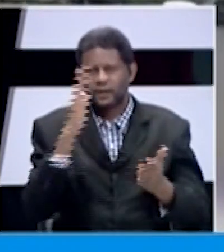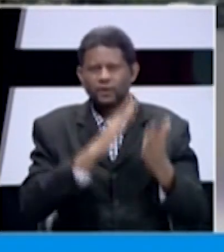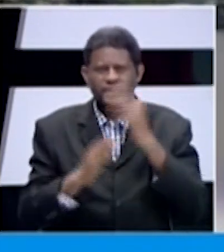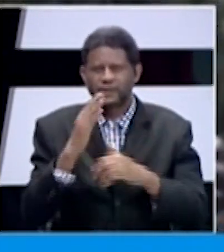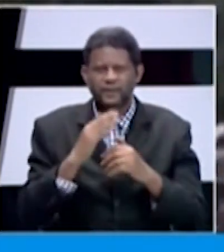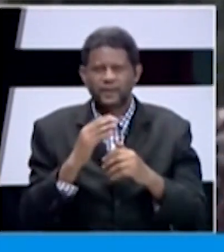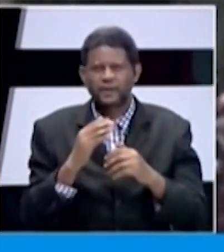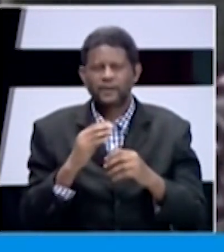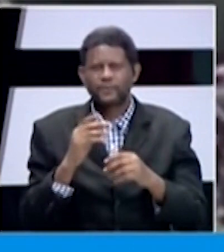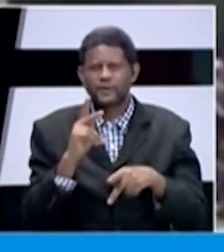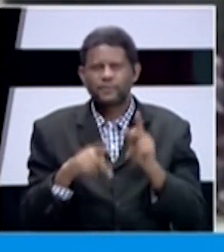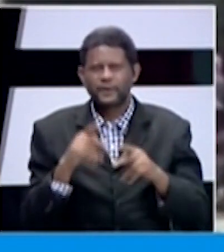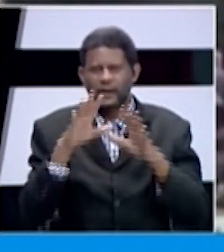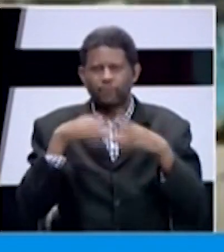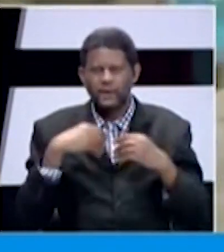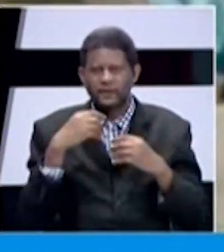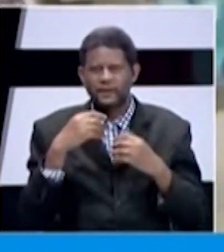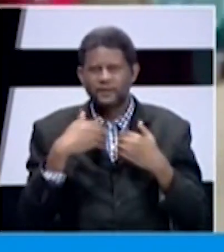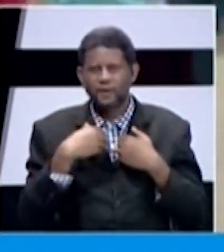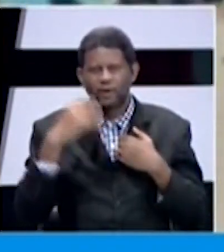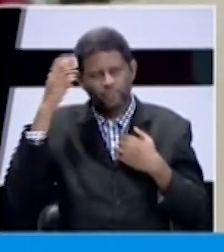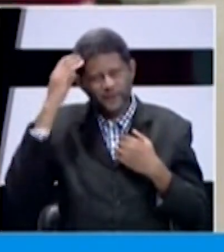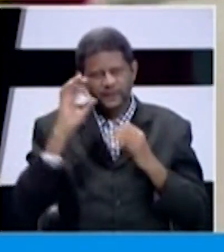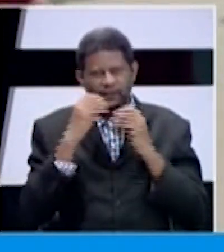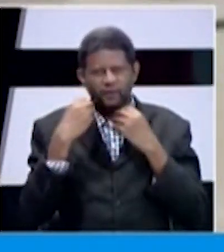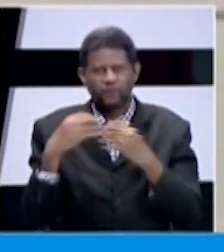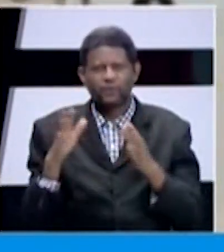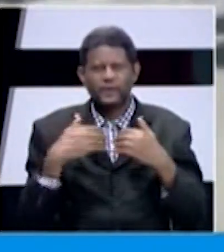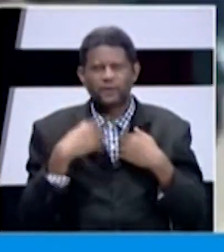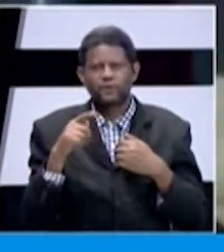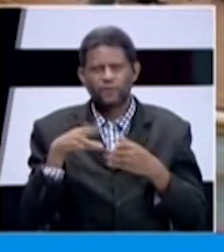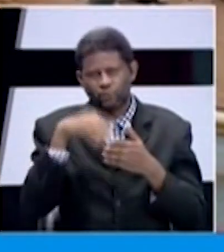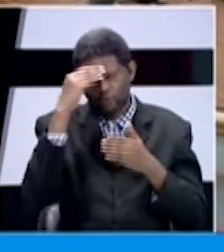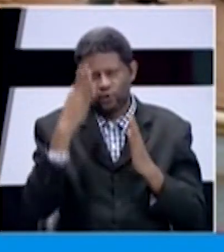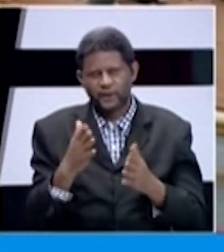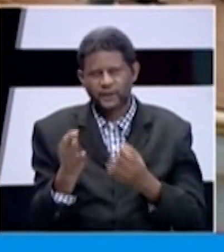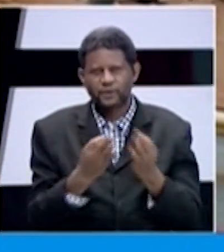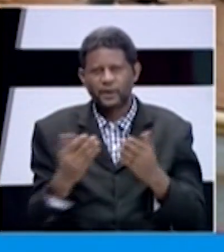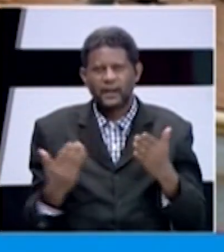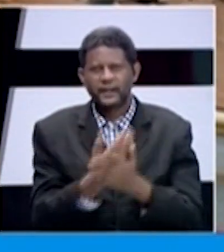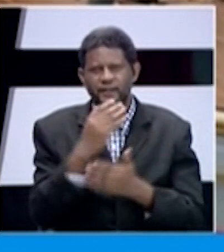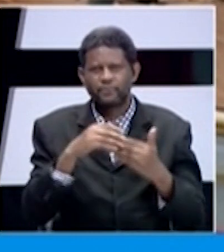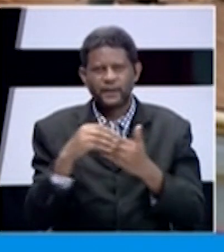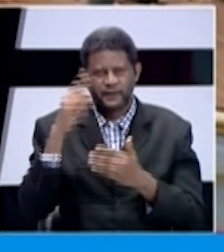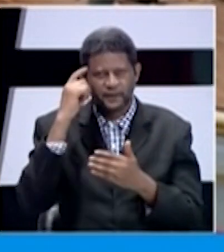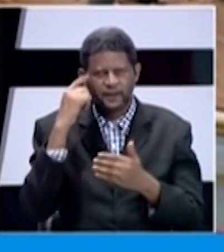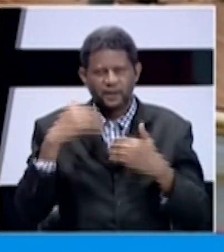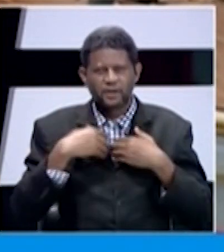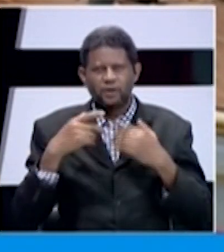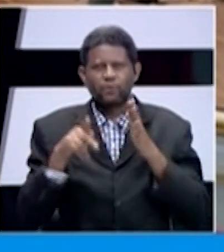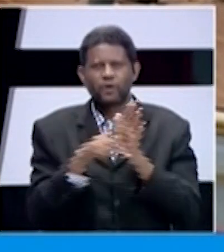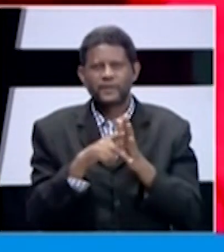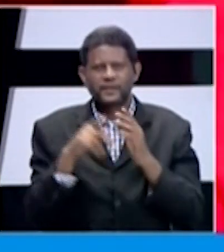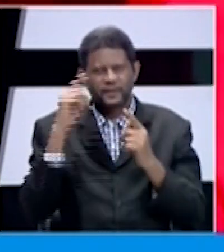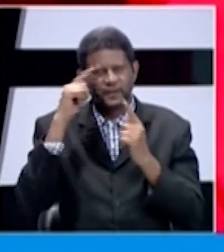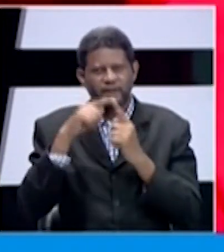حیلو بهزب تقبال نزلو منگست تساینو کمزلو اتو مهرات ابریوم حدش مرحنت تقرأي زلو بوليسين استراتيجين